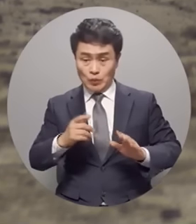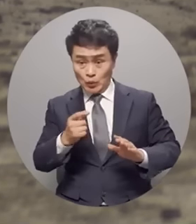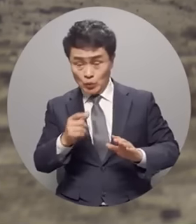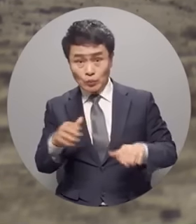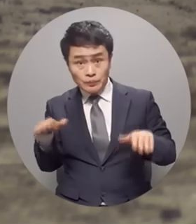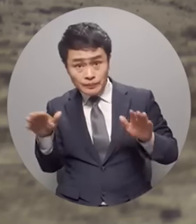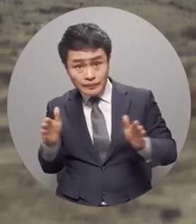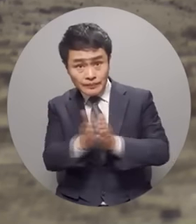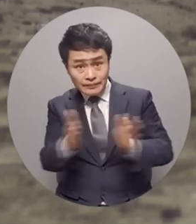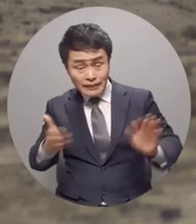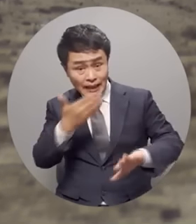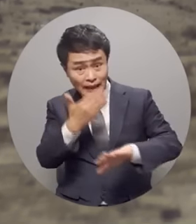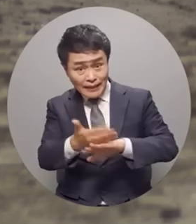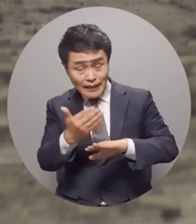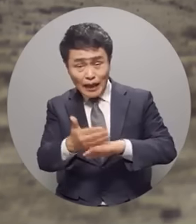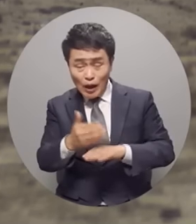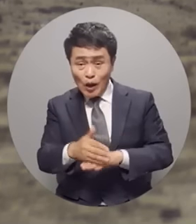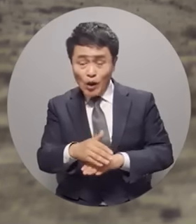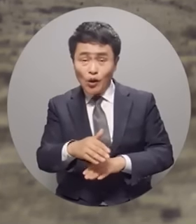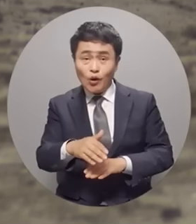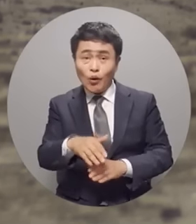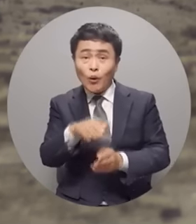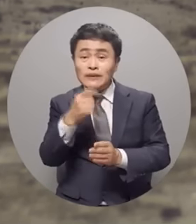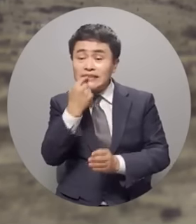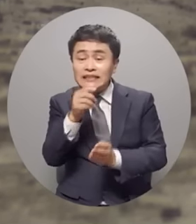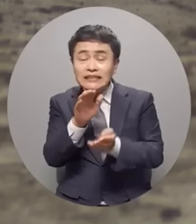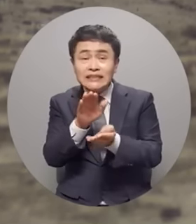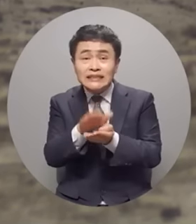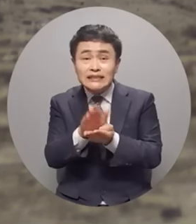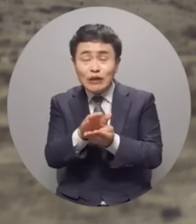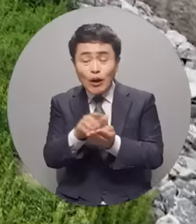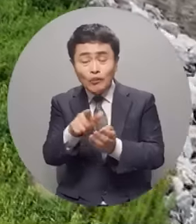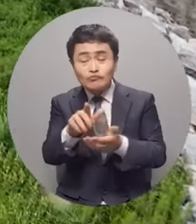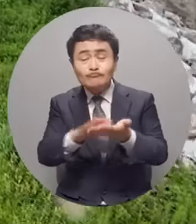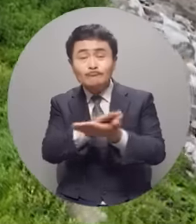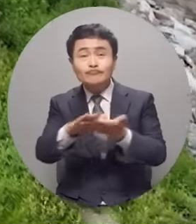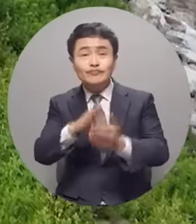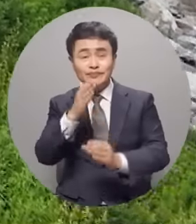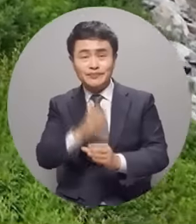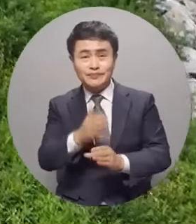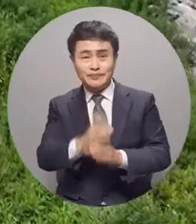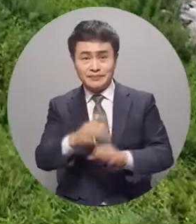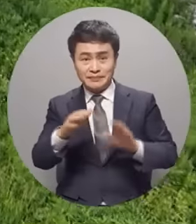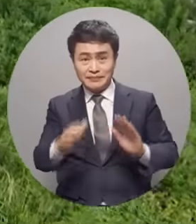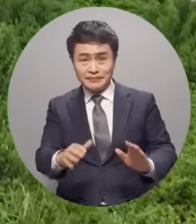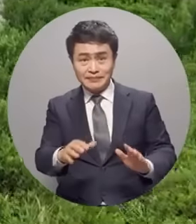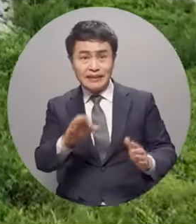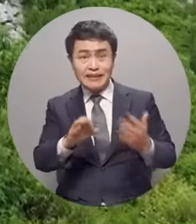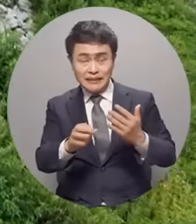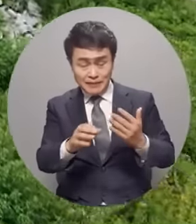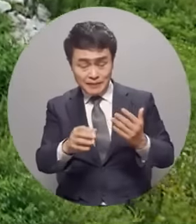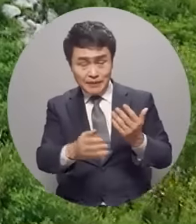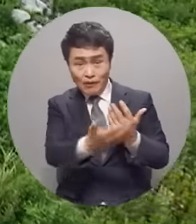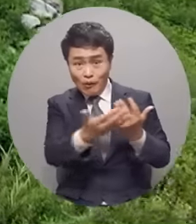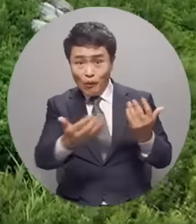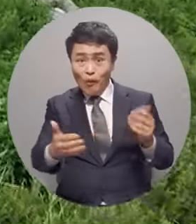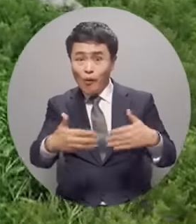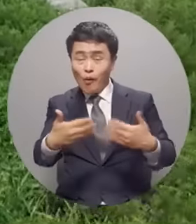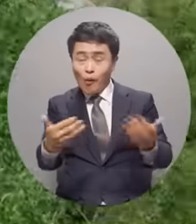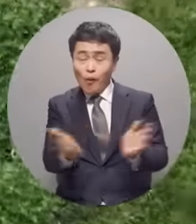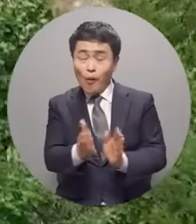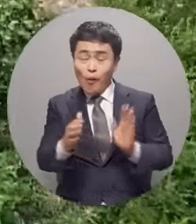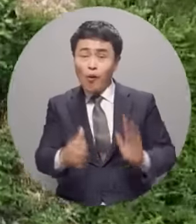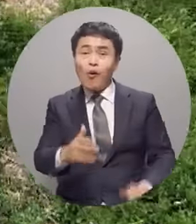날기 시작한 다른 어린 저어새들은 둥지 앞 갯벌에서 논일고 있습니다. 이 인공섬은 기존의 저어새 서식지 환경이